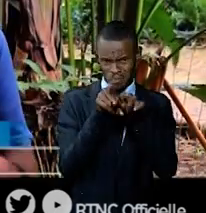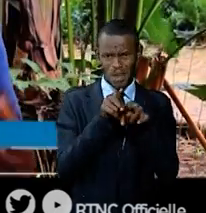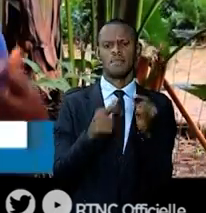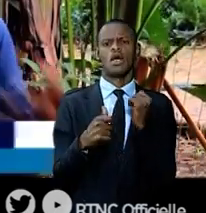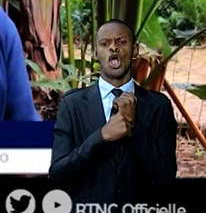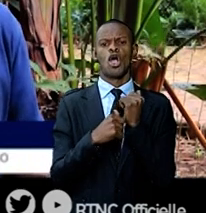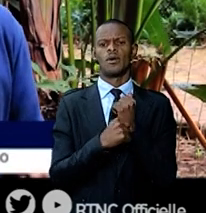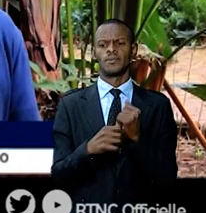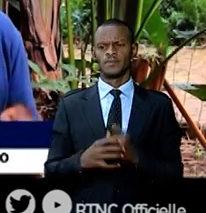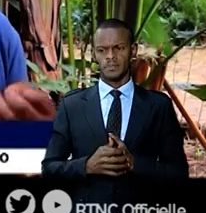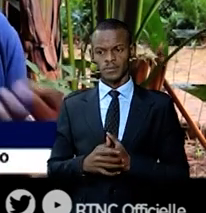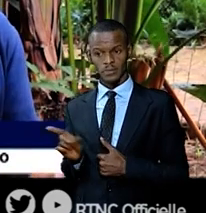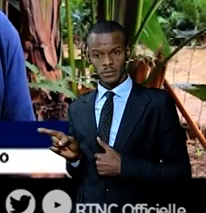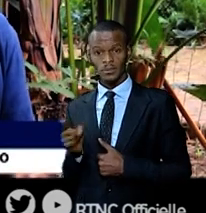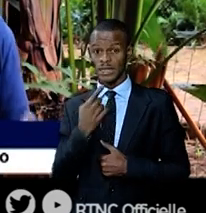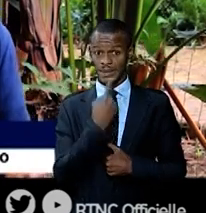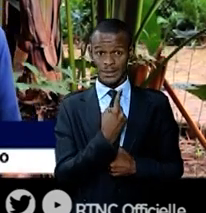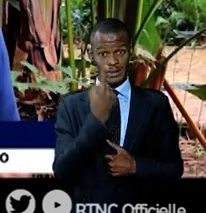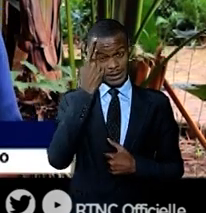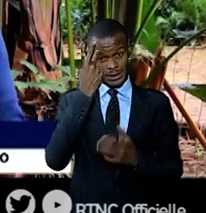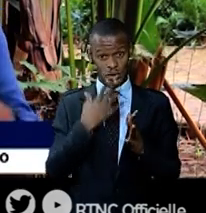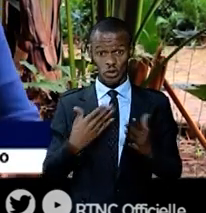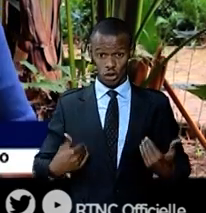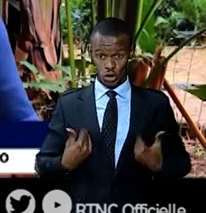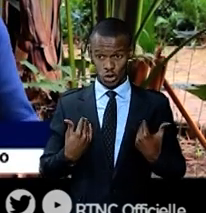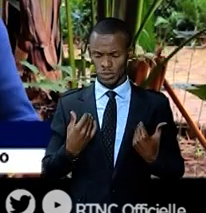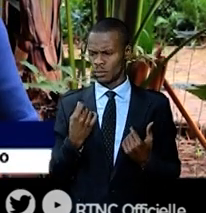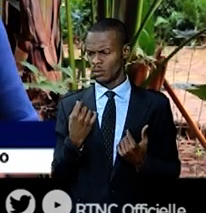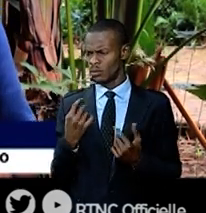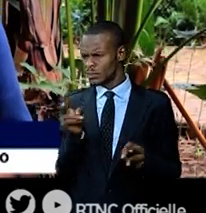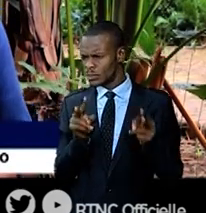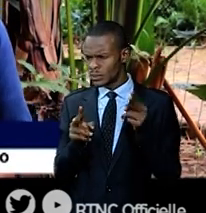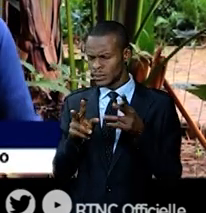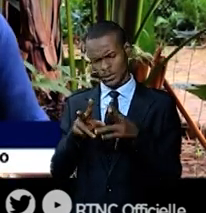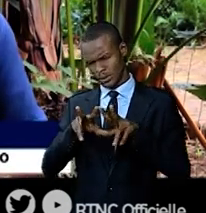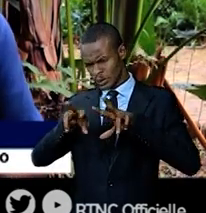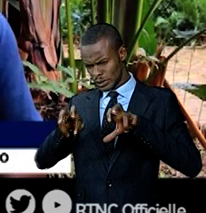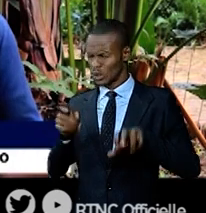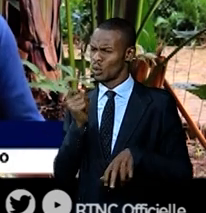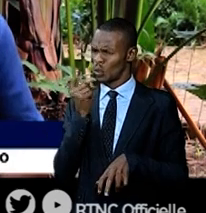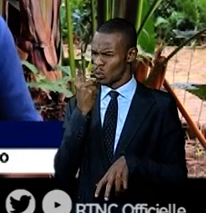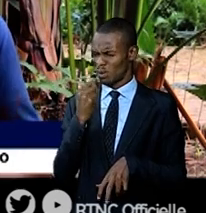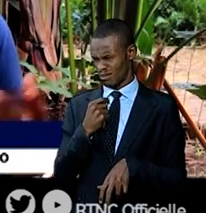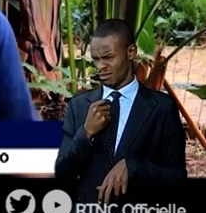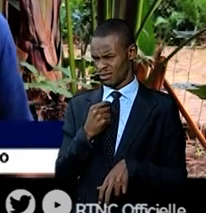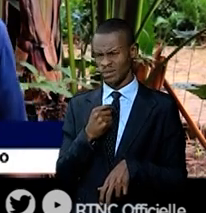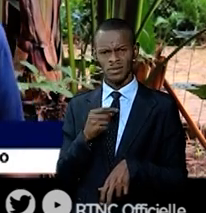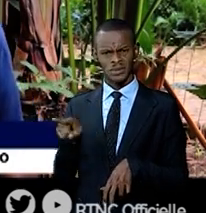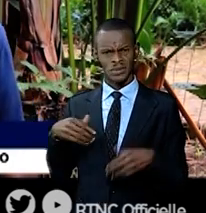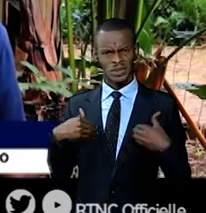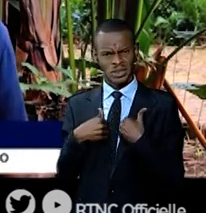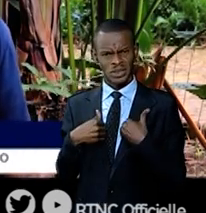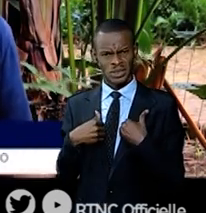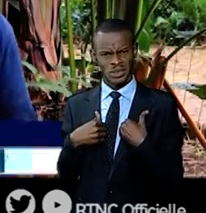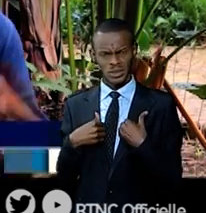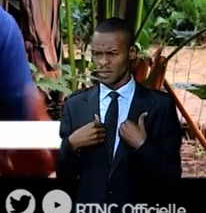l'éducation. Un jeune Kinois, un jeune Congolais qui comprend que l'animal est 100% Congolais, que le manger, le tuer, il risque de